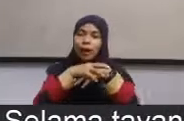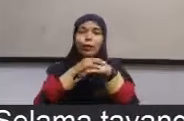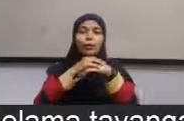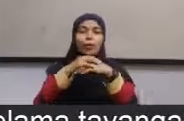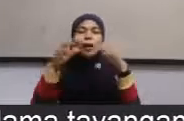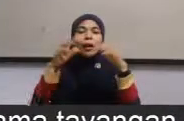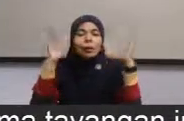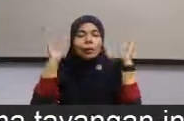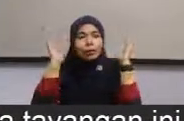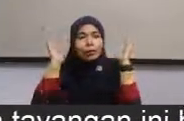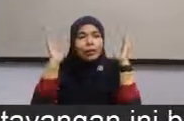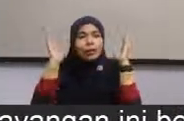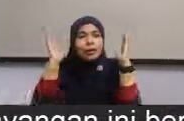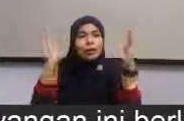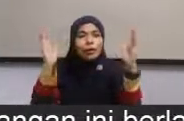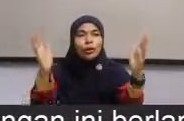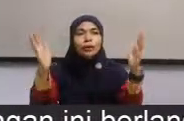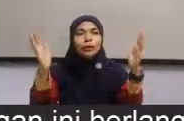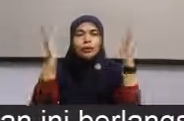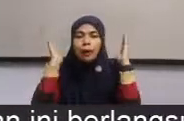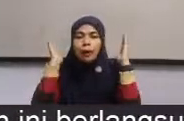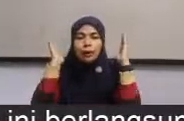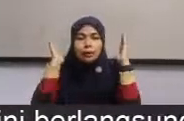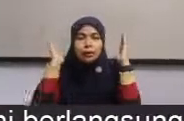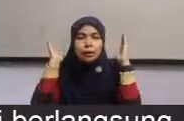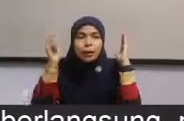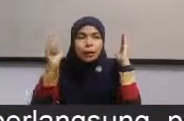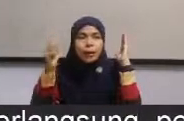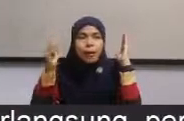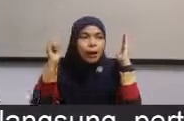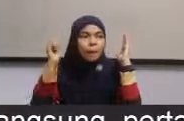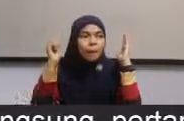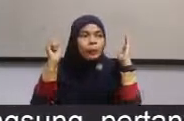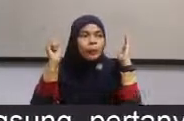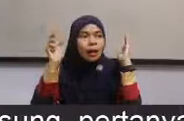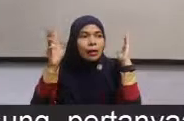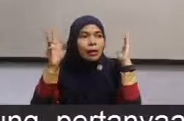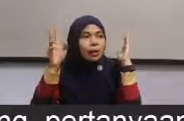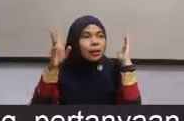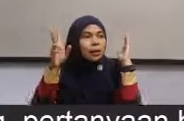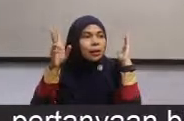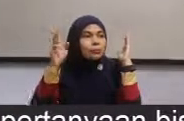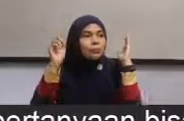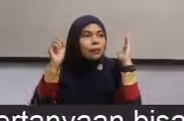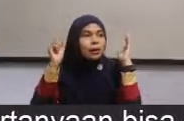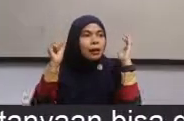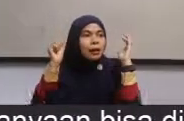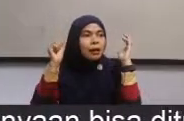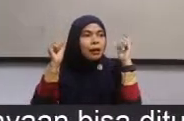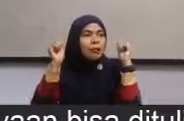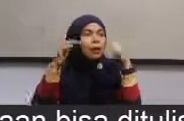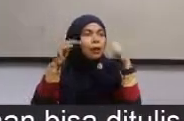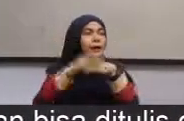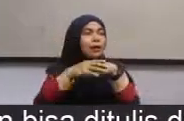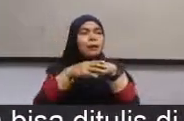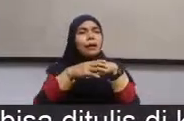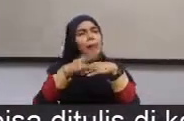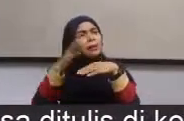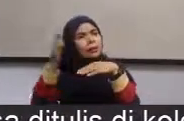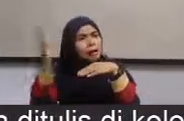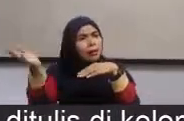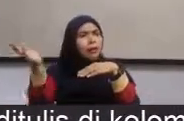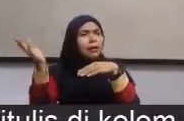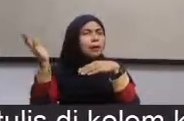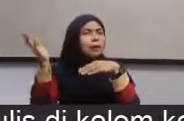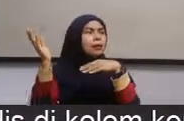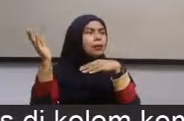itu harus juga kalian punya orientasi Oh iya tetap harus tadi Yang pertama apa ada-ada sumberdaya manusia kalian nanti akan